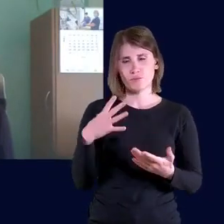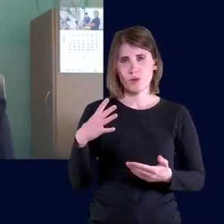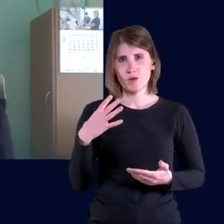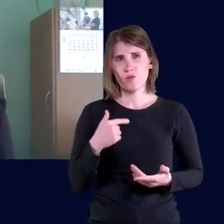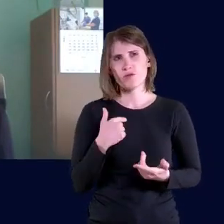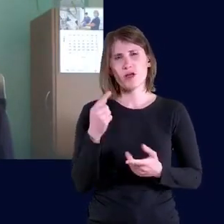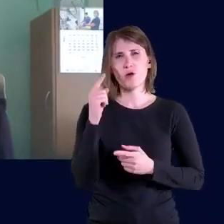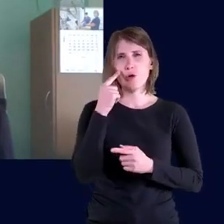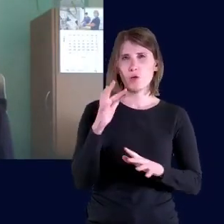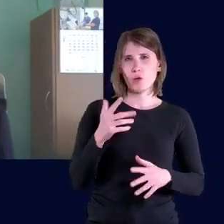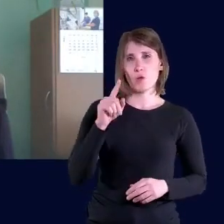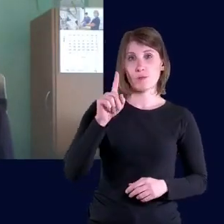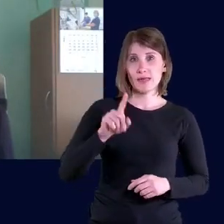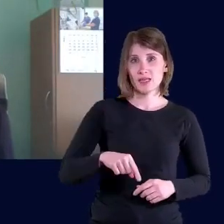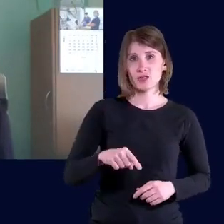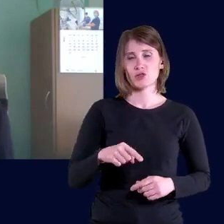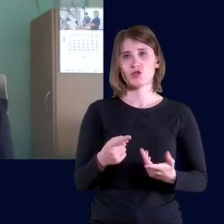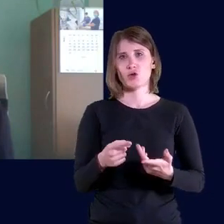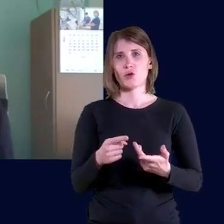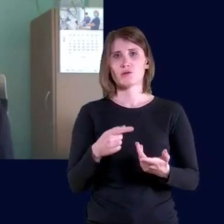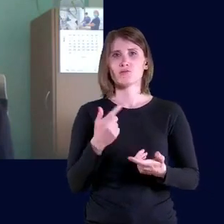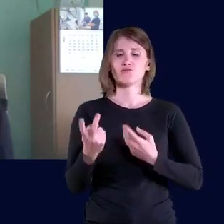Zajęło to